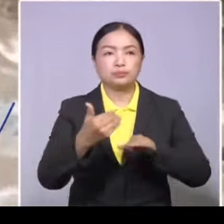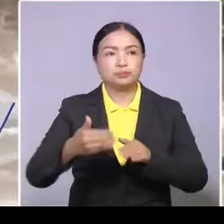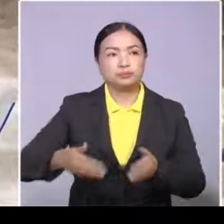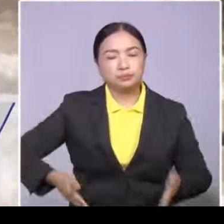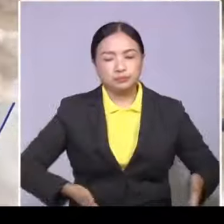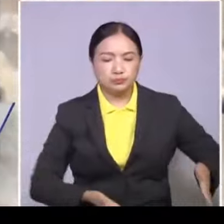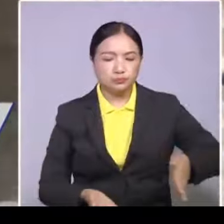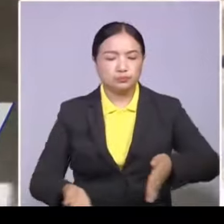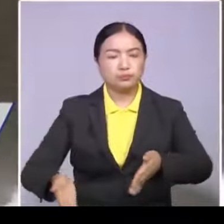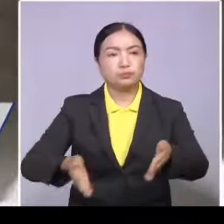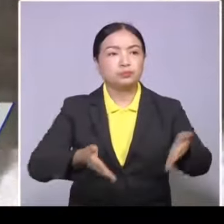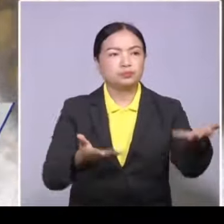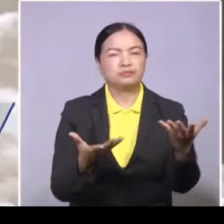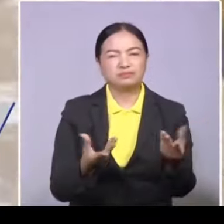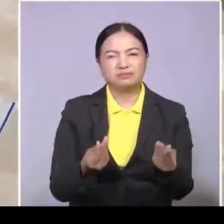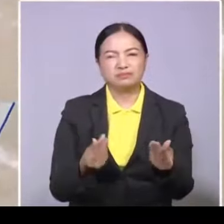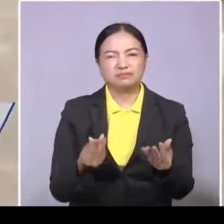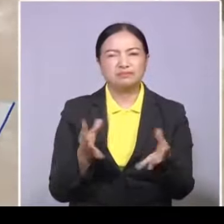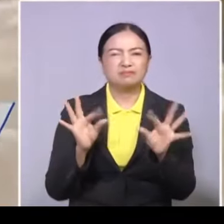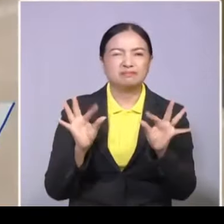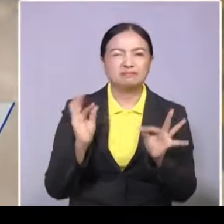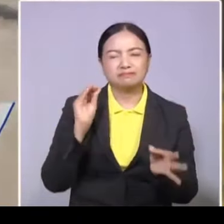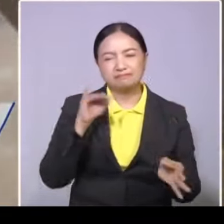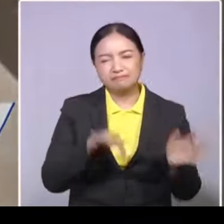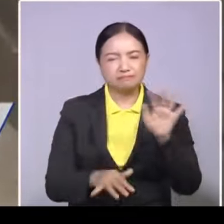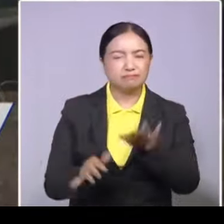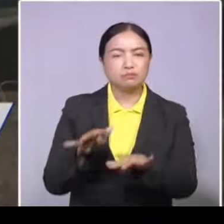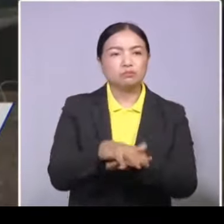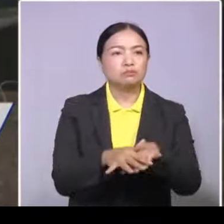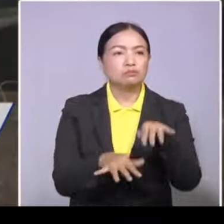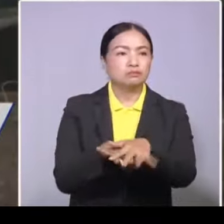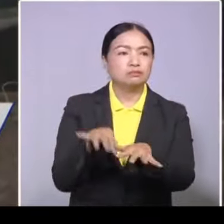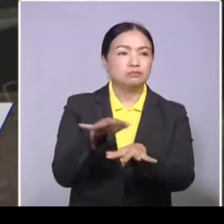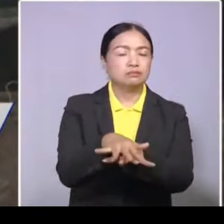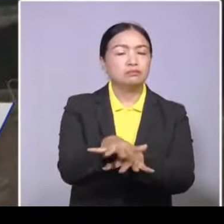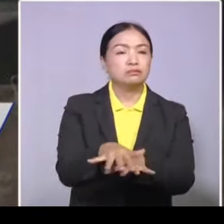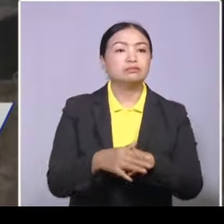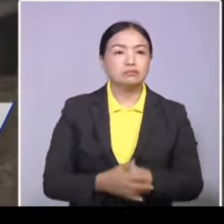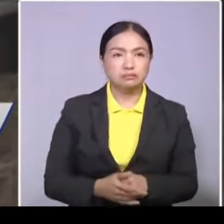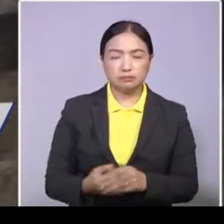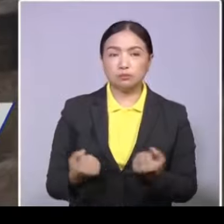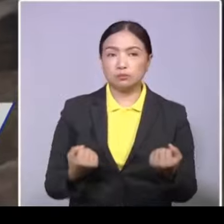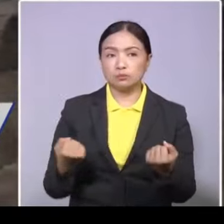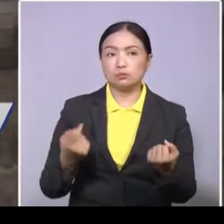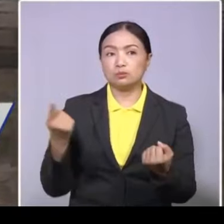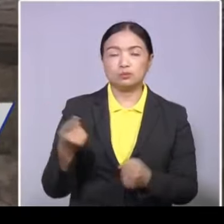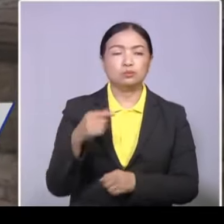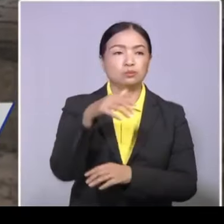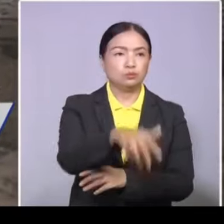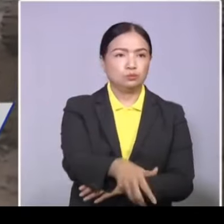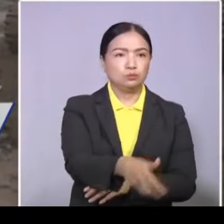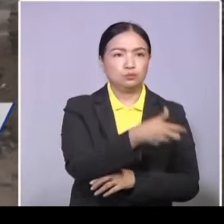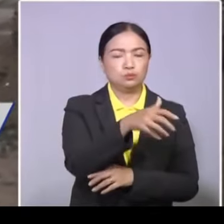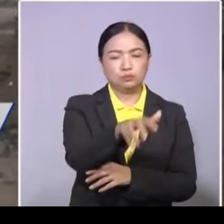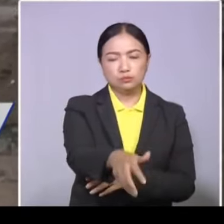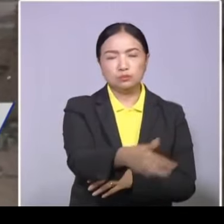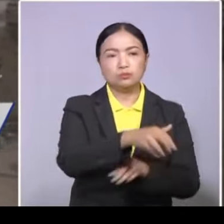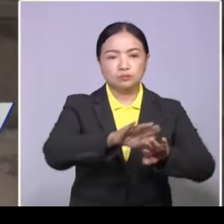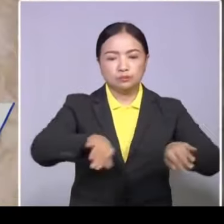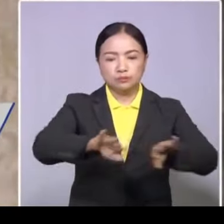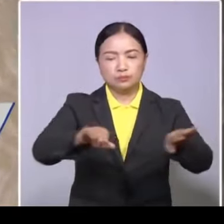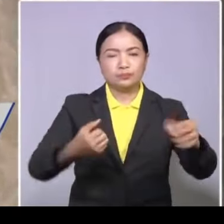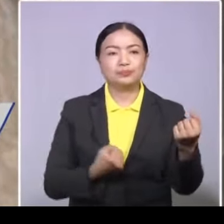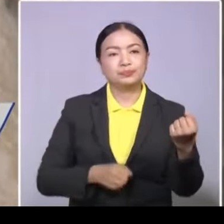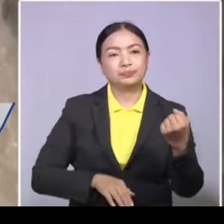างๆในชุมชนที่ถูกดินโคลนทรายจำนวนมากพัดมาทับถมเจ้าหน้าที่มีการนำรถแบ็คโฮเข้ามาช่วยเคลียร์และขุดเส้นทาง